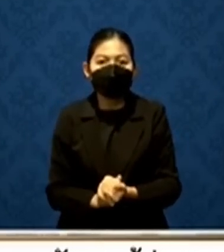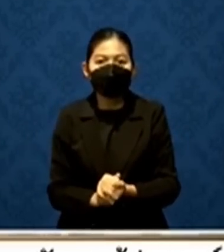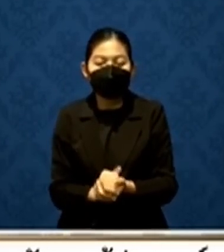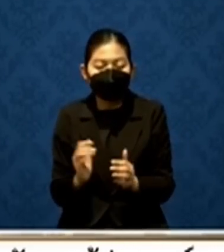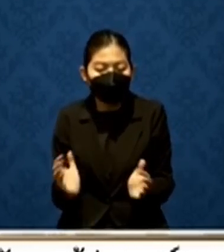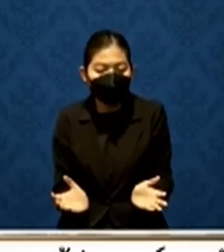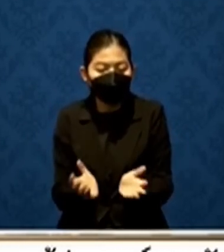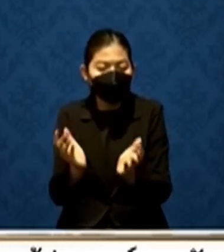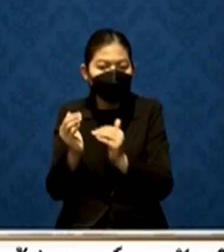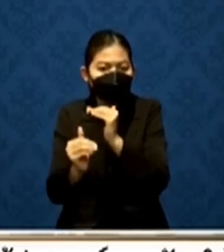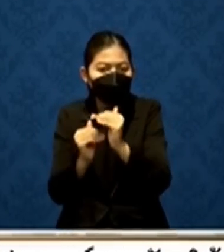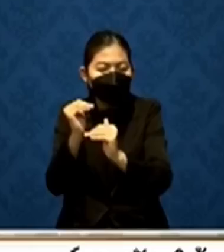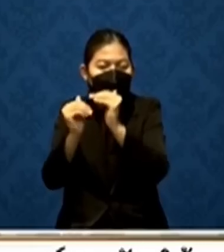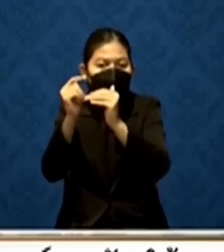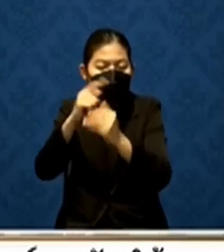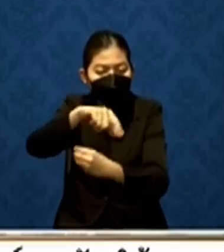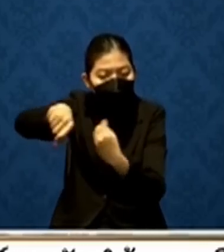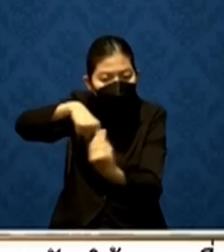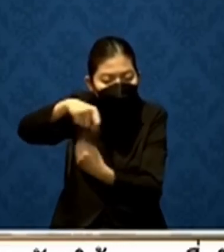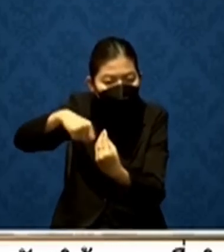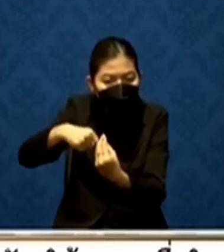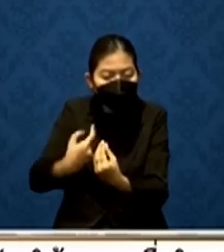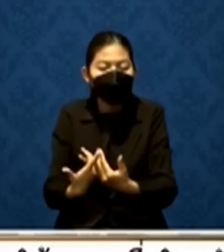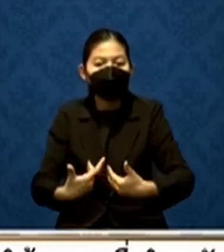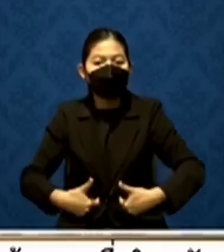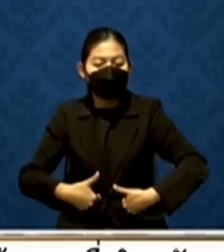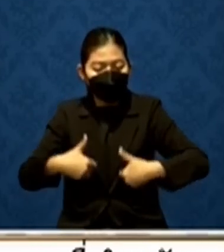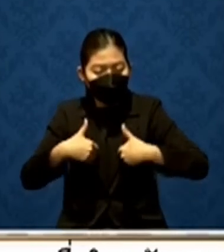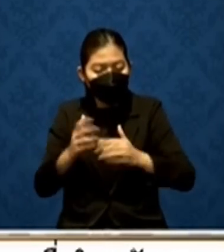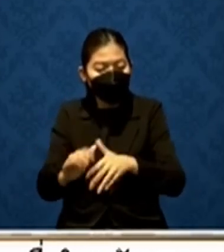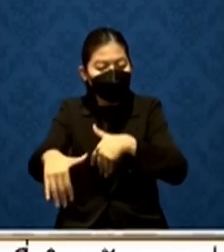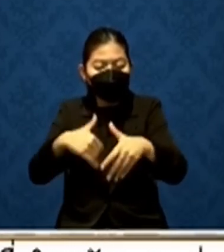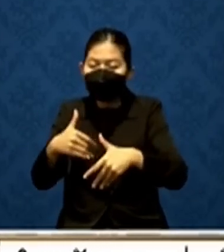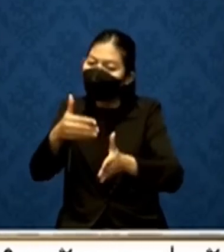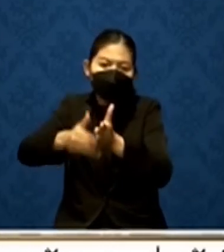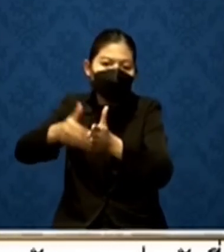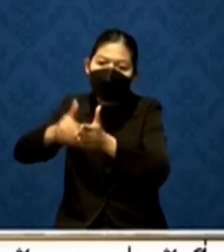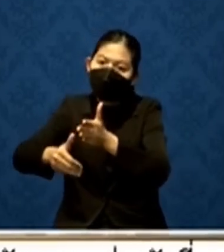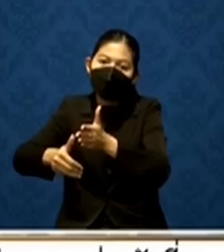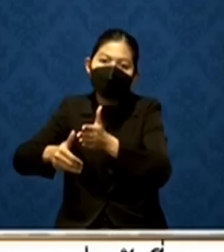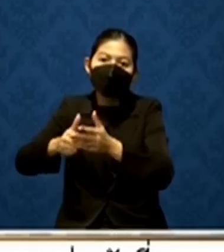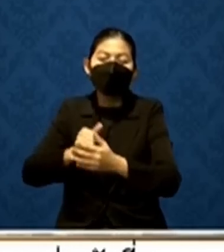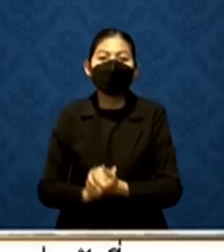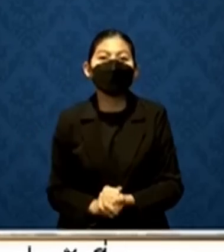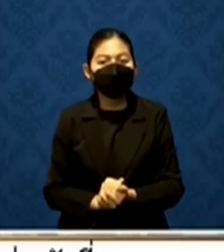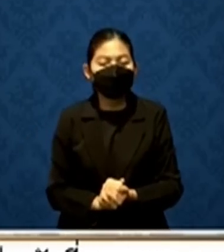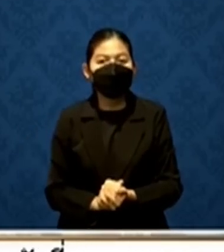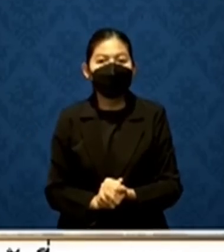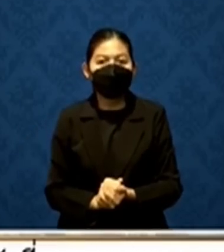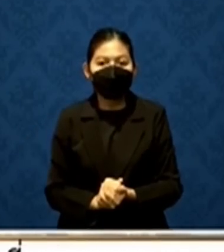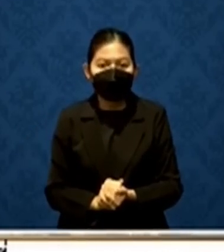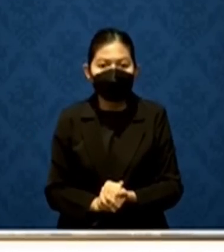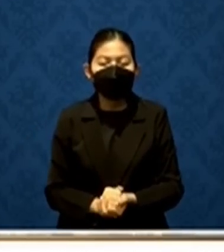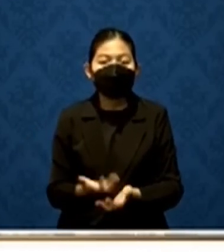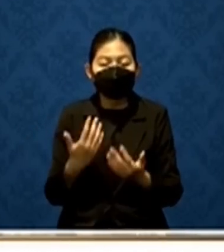เติบโตทางเศรษฐกิจและความกินดีอยู่ดีให้กับประชาชนได้เลยในทางตรงกันข้าม